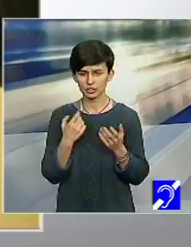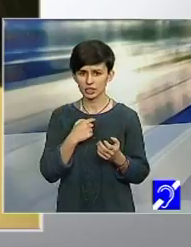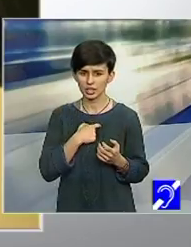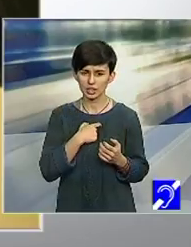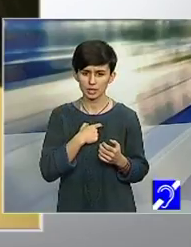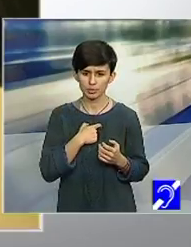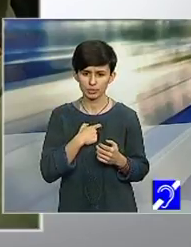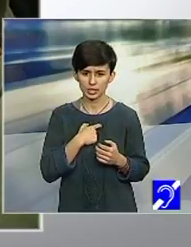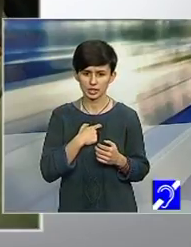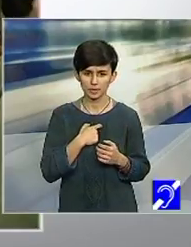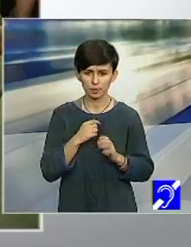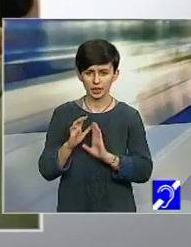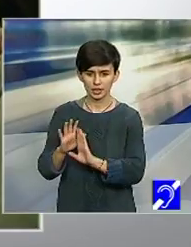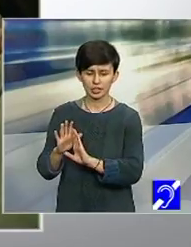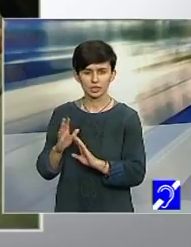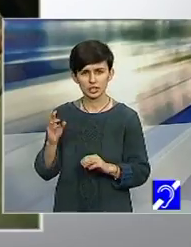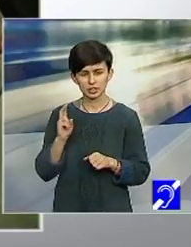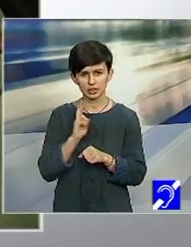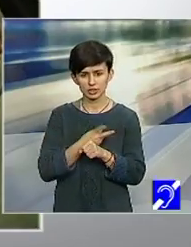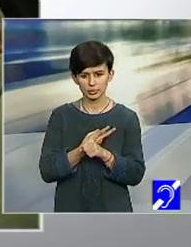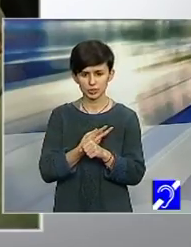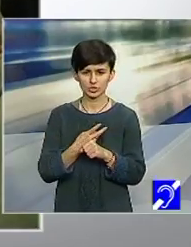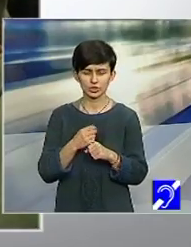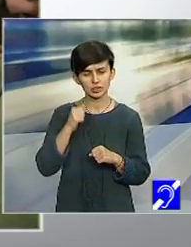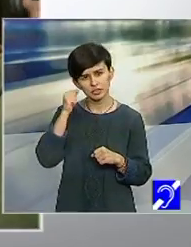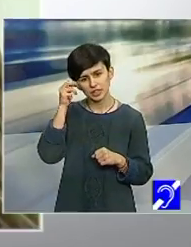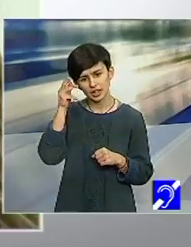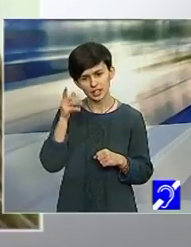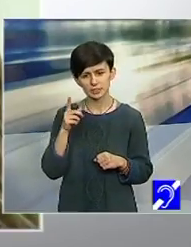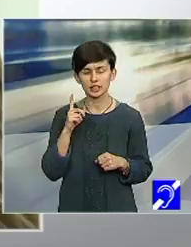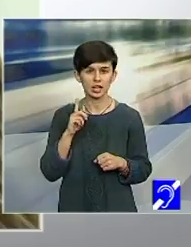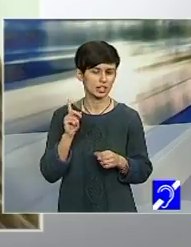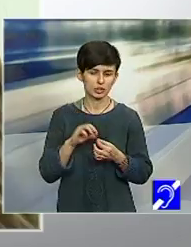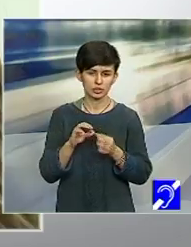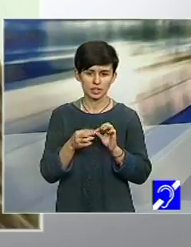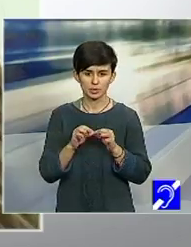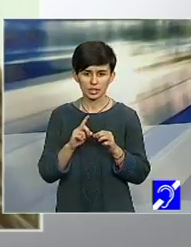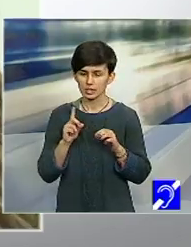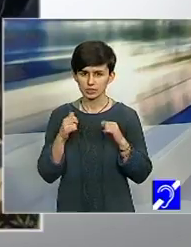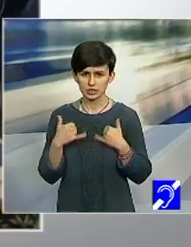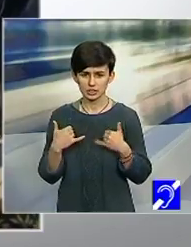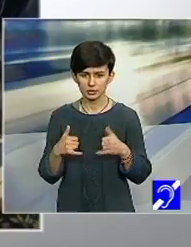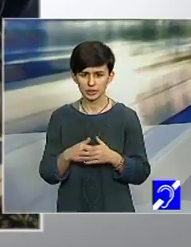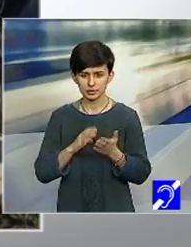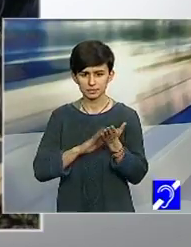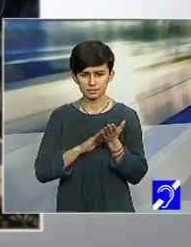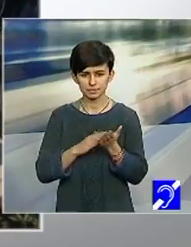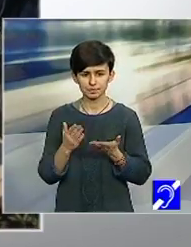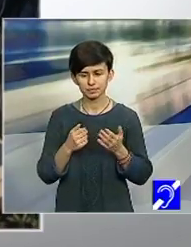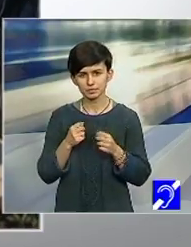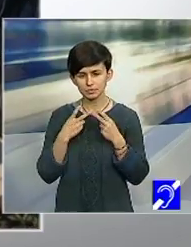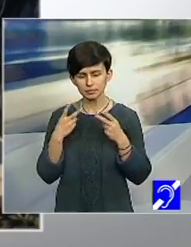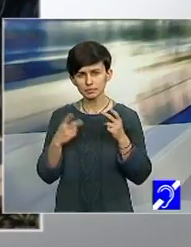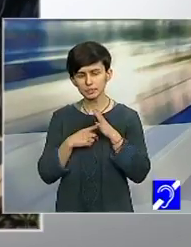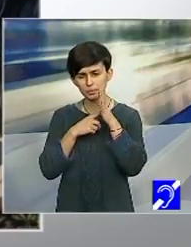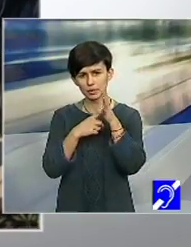din obișnuitul tău de zi cu zi. Însă, asta nu înseamnă că evenimentele nu s-au întâmplat. Motiv pentru care e foarte important să le transmitem